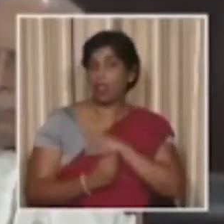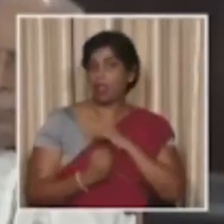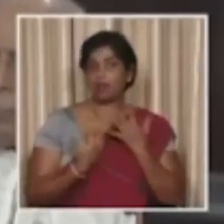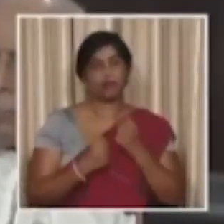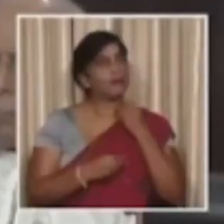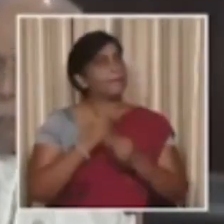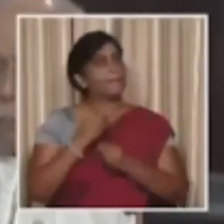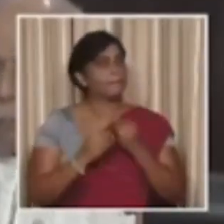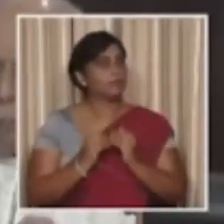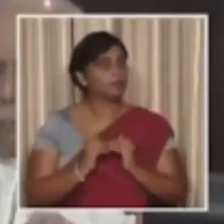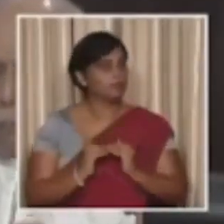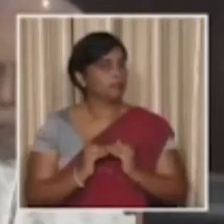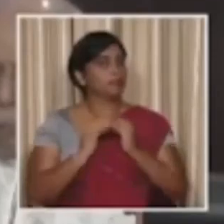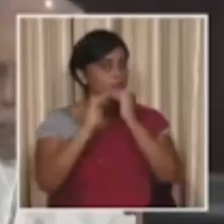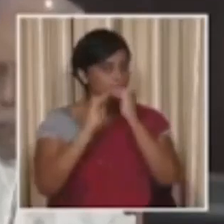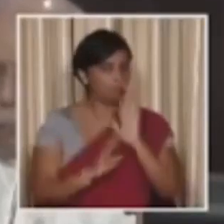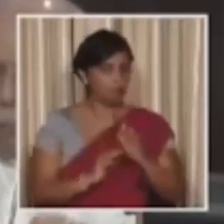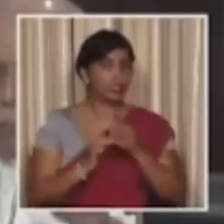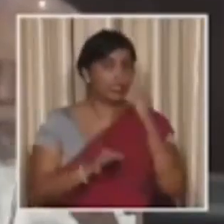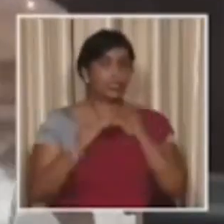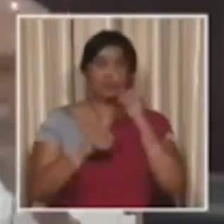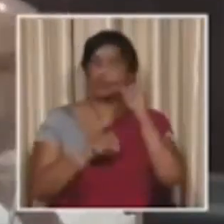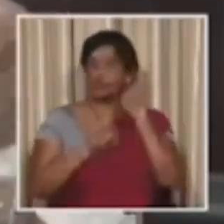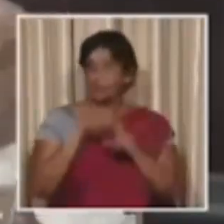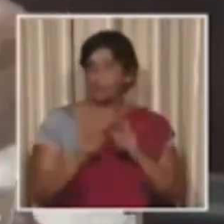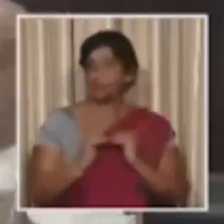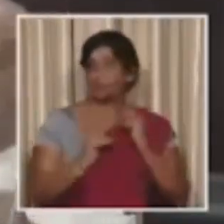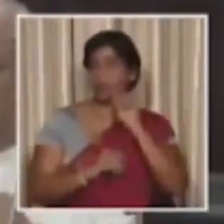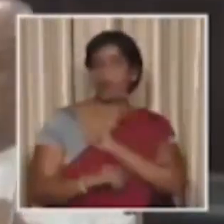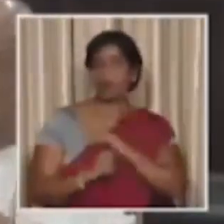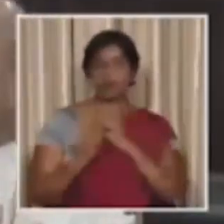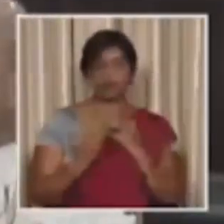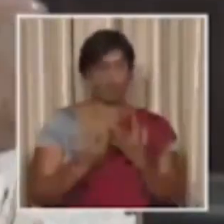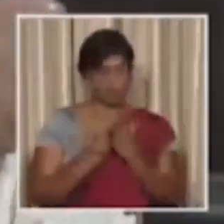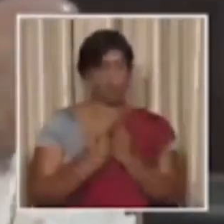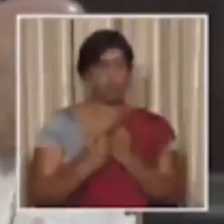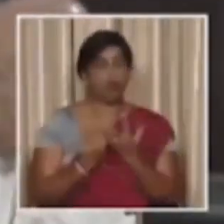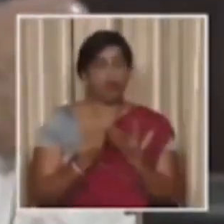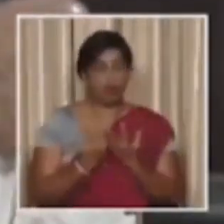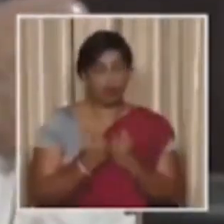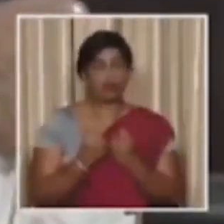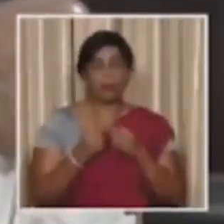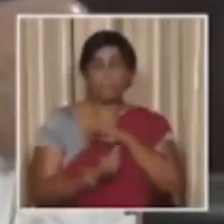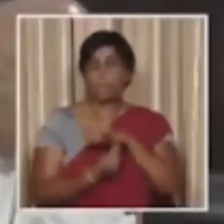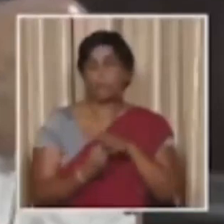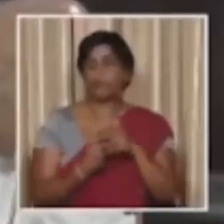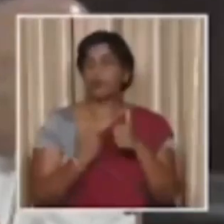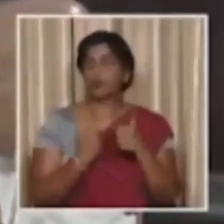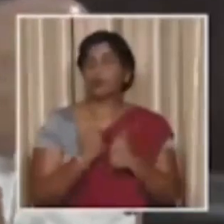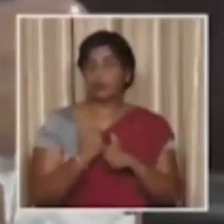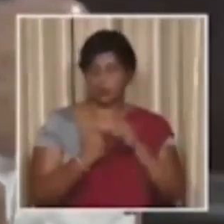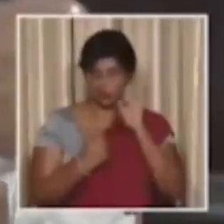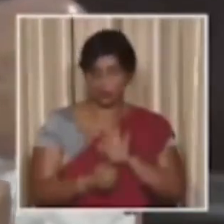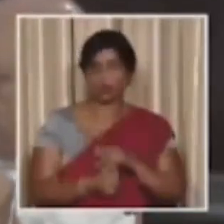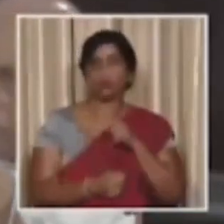ලබන කර්මාන්තයක් තත්වයට ඉහළ නංවා කිරි ගොවීන්ට ඉහළ ආදායමක් ලබා ගැනීමට අවශ්‍ය පසුබිමක්